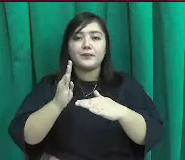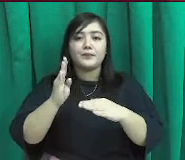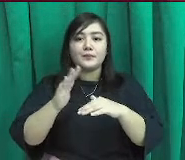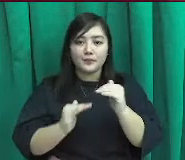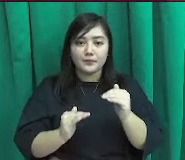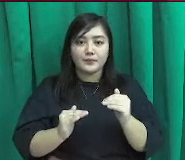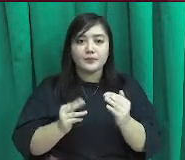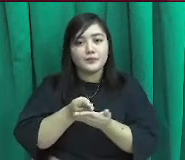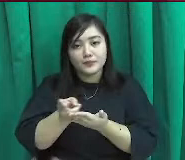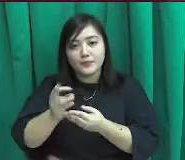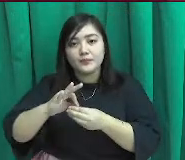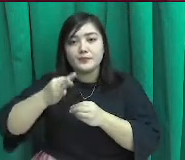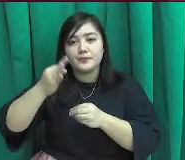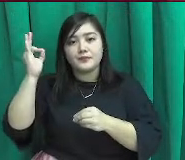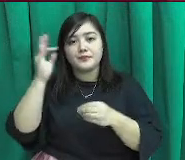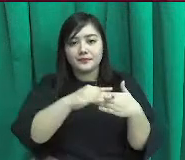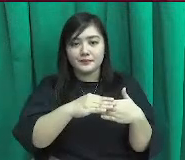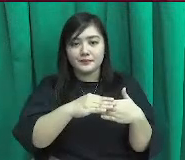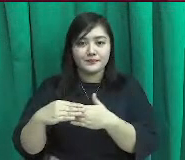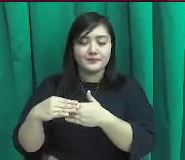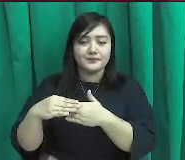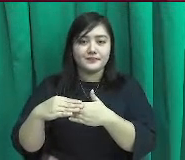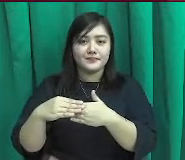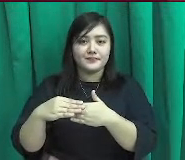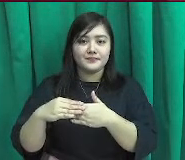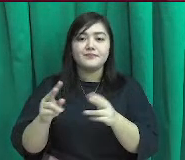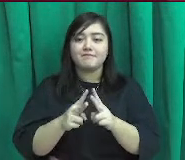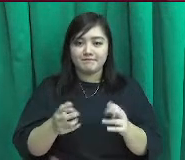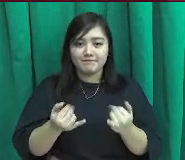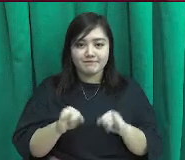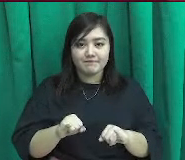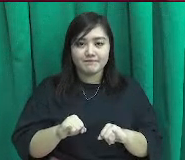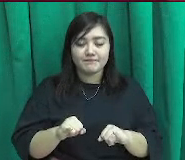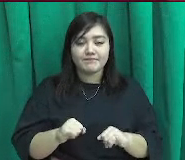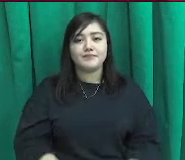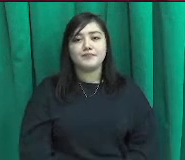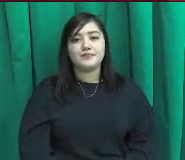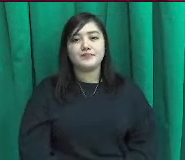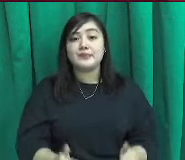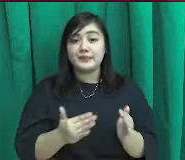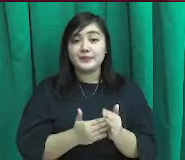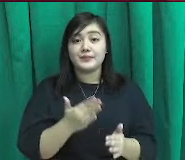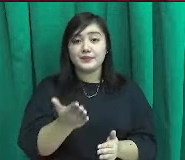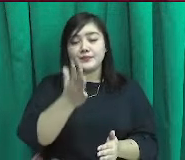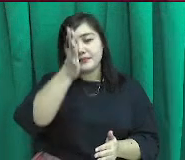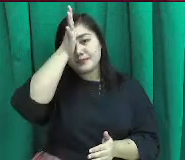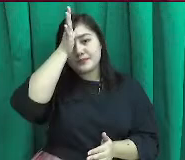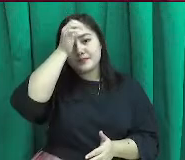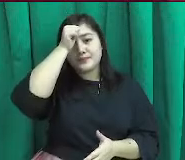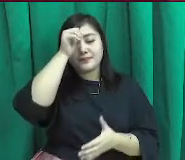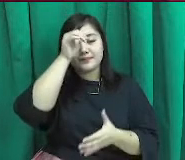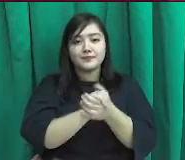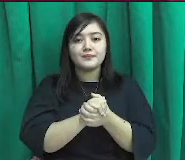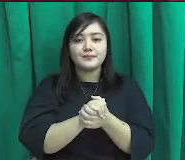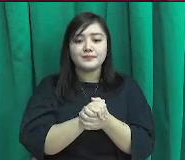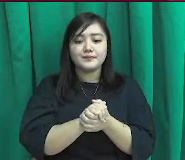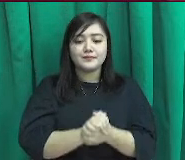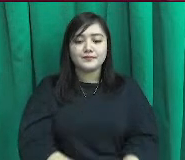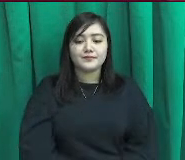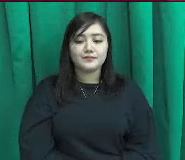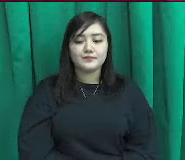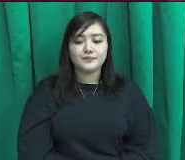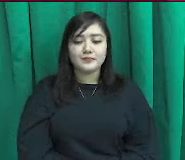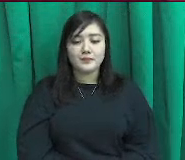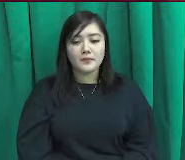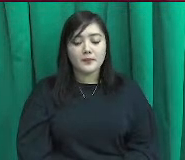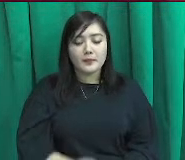nila. Amen. Yan ang pinaka-importante sa lahat, mga kapatid. Kaya nga, para sa ating mga asawang lalaki, para sa ating mga tatay, hindi lang po ito sa mga